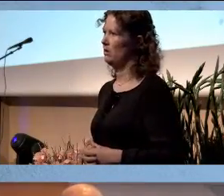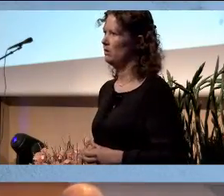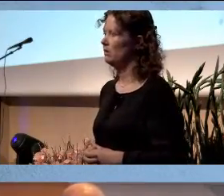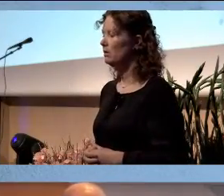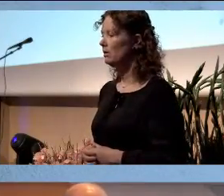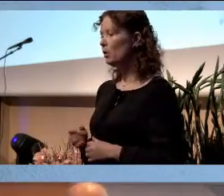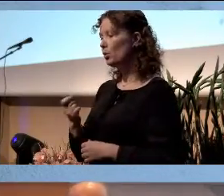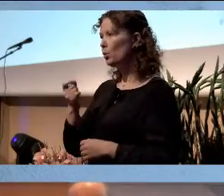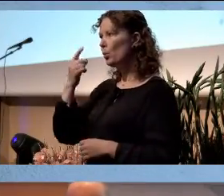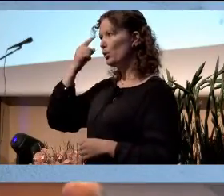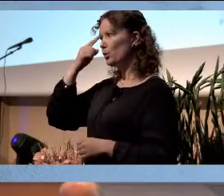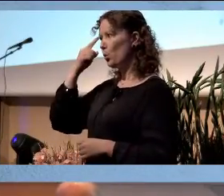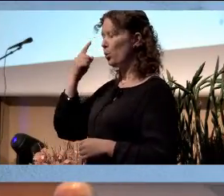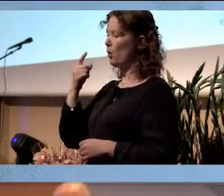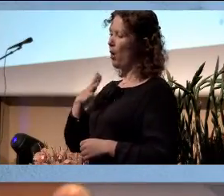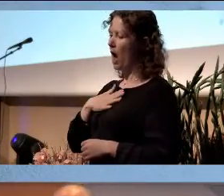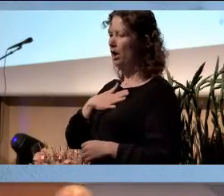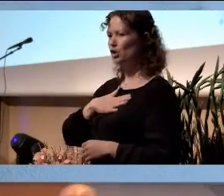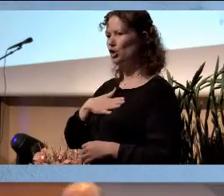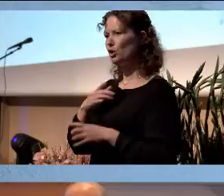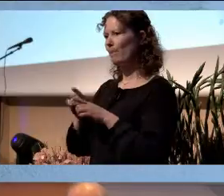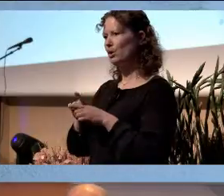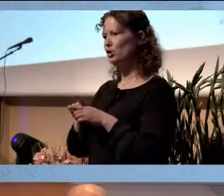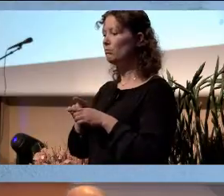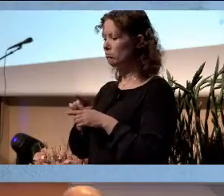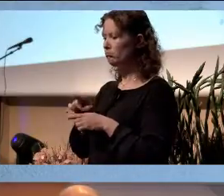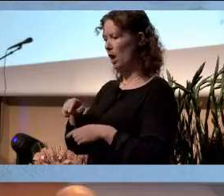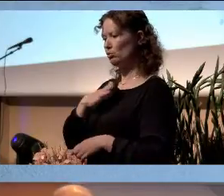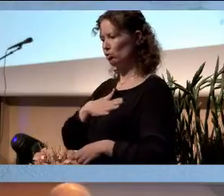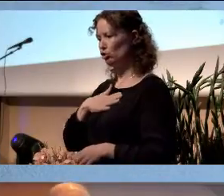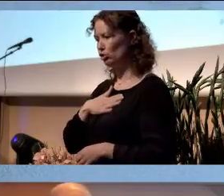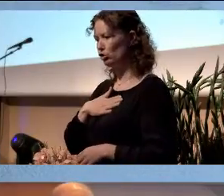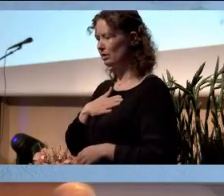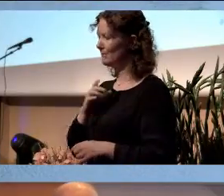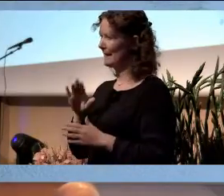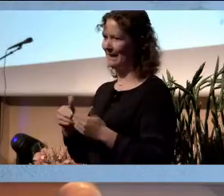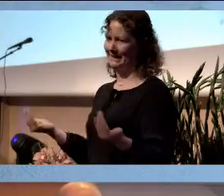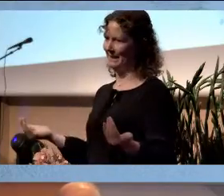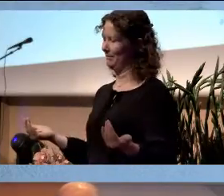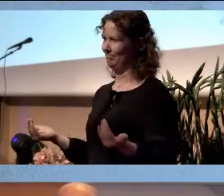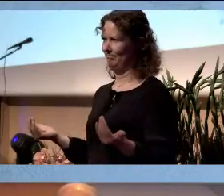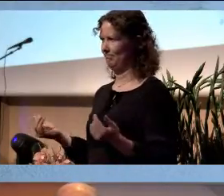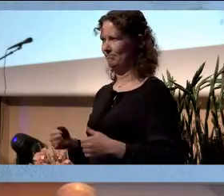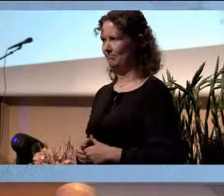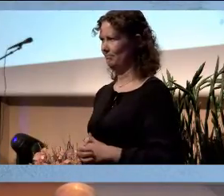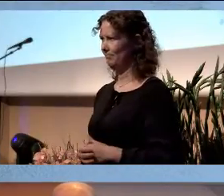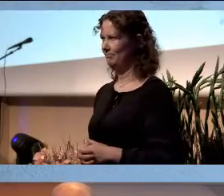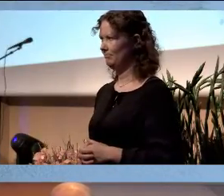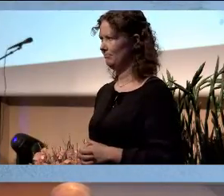Noen tror at det å ha sykdom er å være syk, men det er det altså ikke.